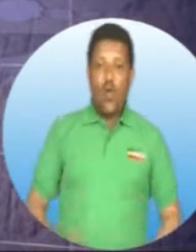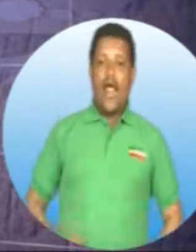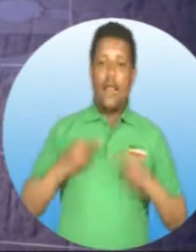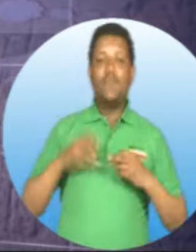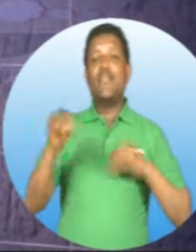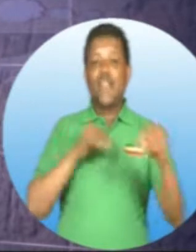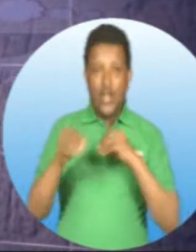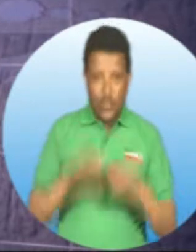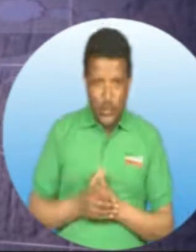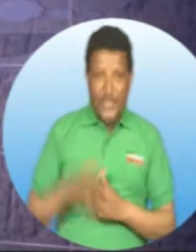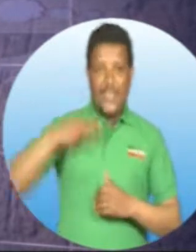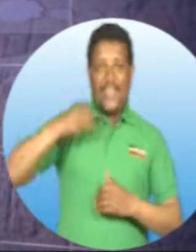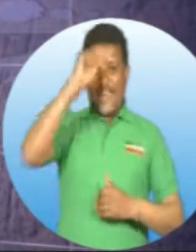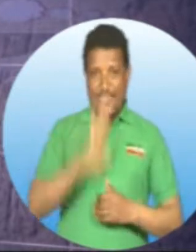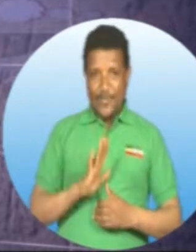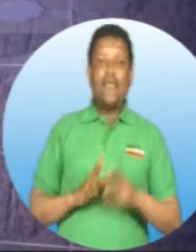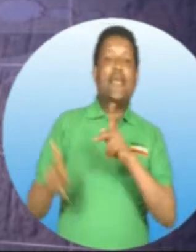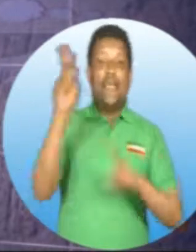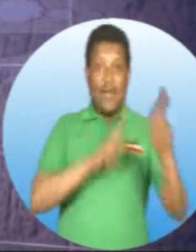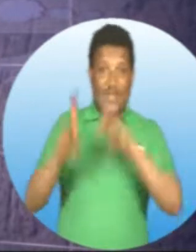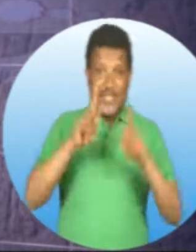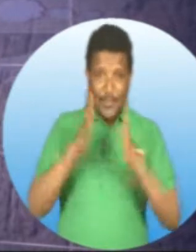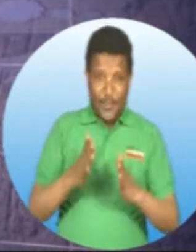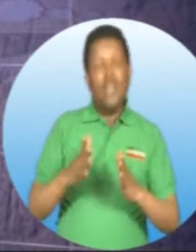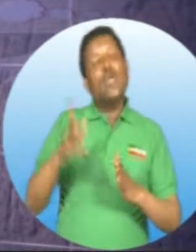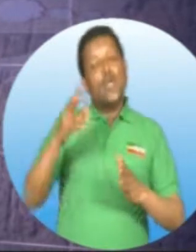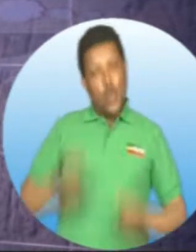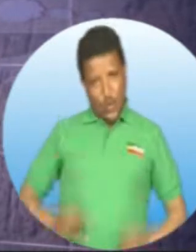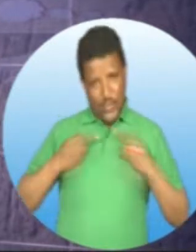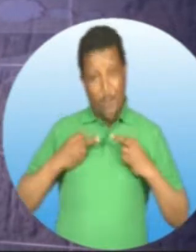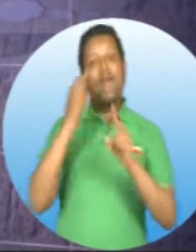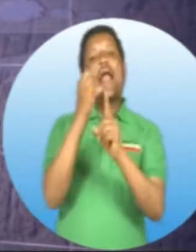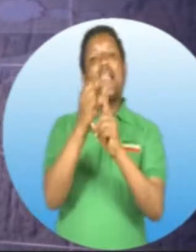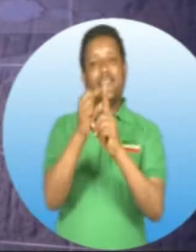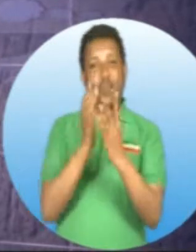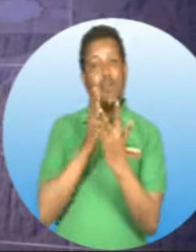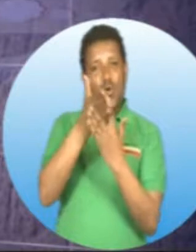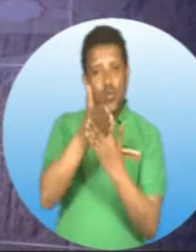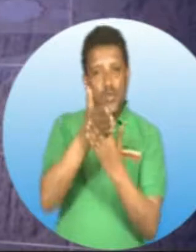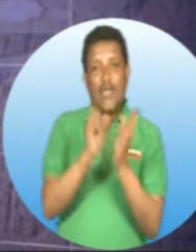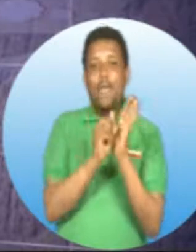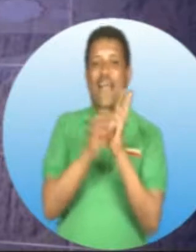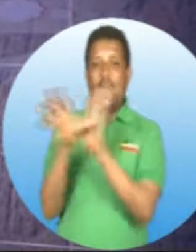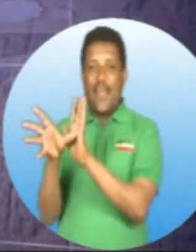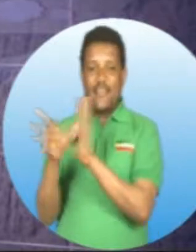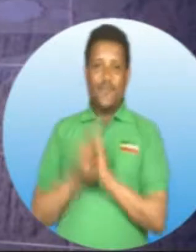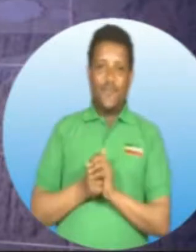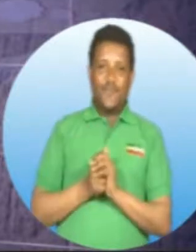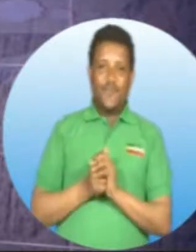ልቦለድ በእውኑ ዓለም የሚንቀሳቀሱትን የግለሰብንና የማህበረሰብ ህይወት በቃላት